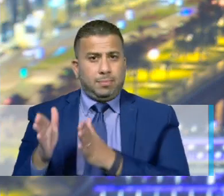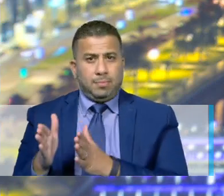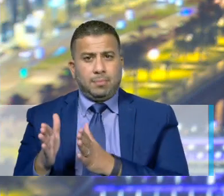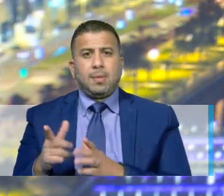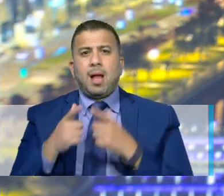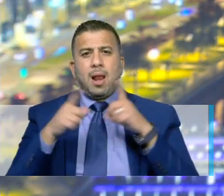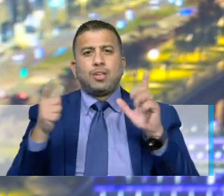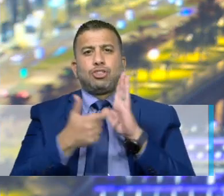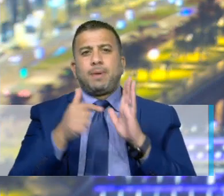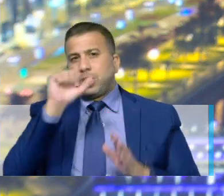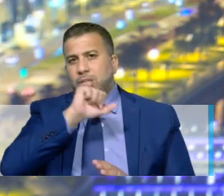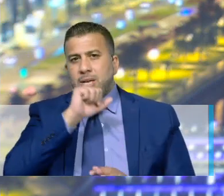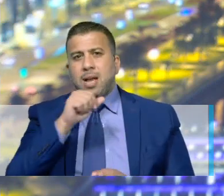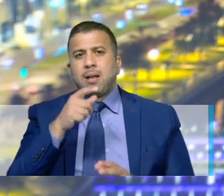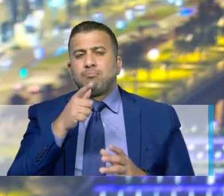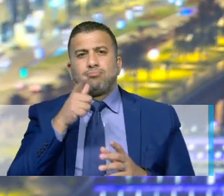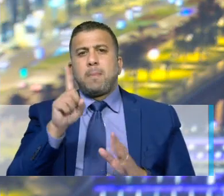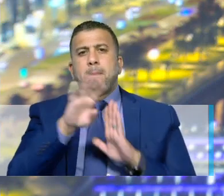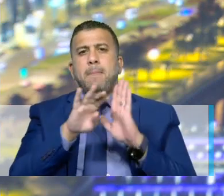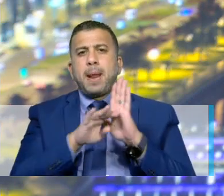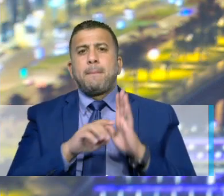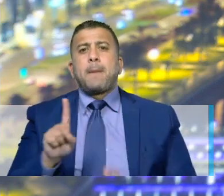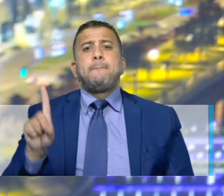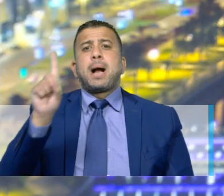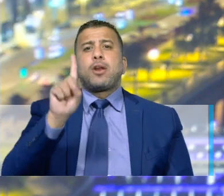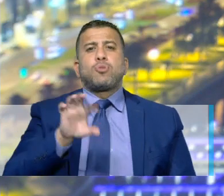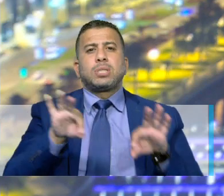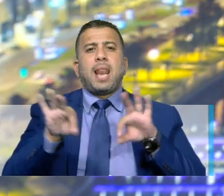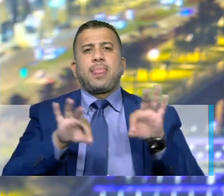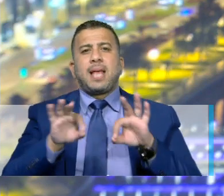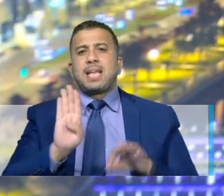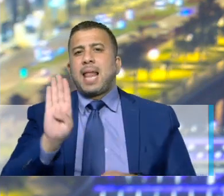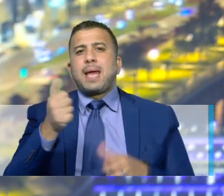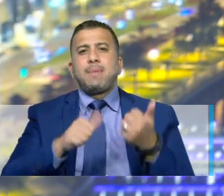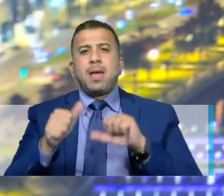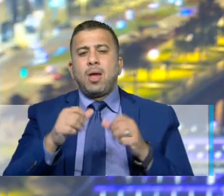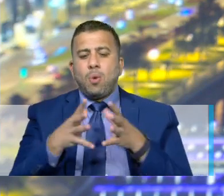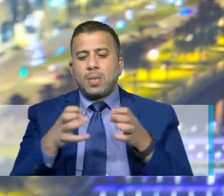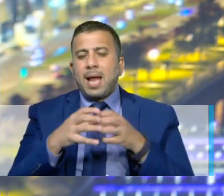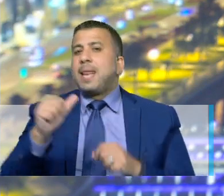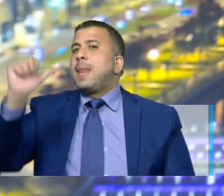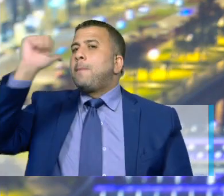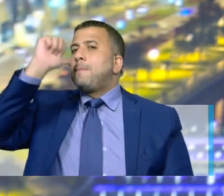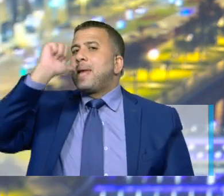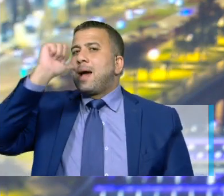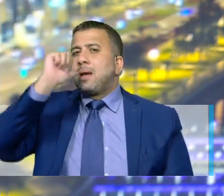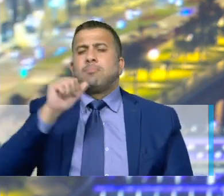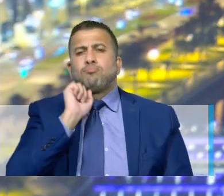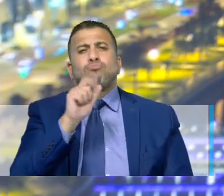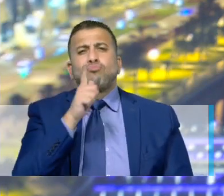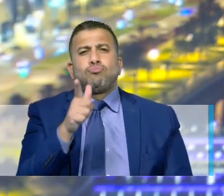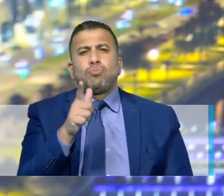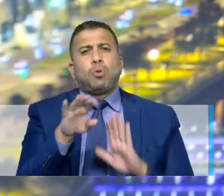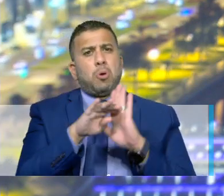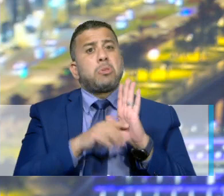من جانب آخر، أعلنت جامعة الشارقة عن طرحها لبرنامج بكالوريوس الهندسة الكيميائية وتحلية